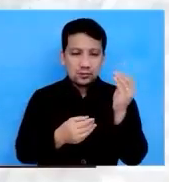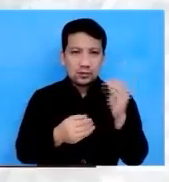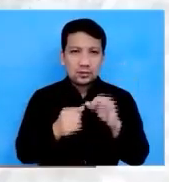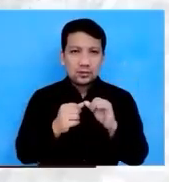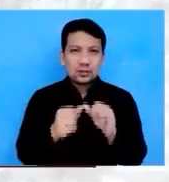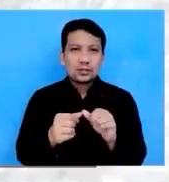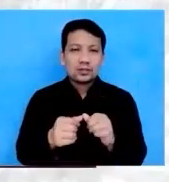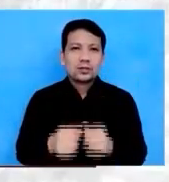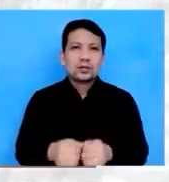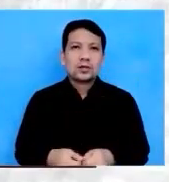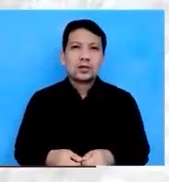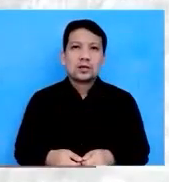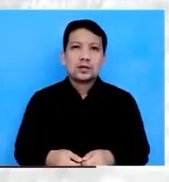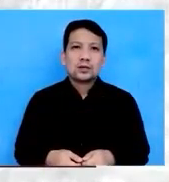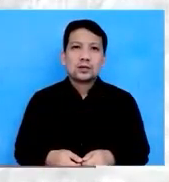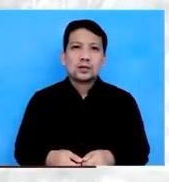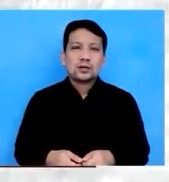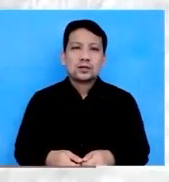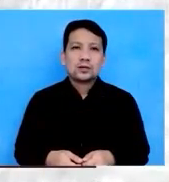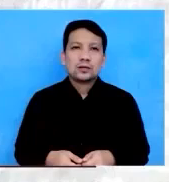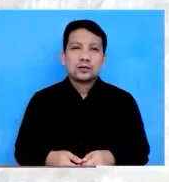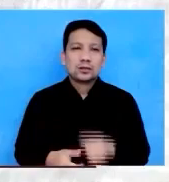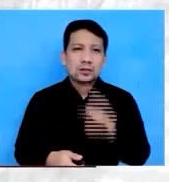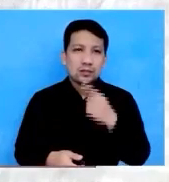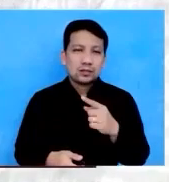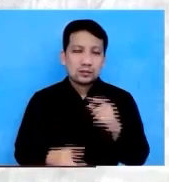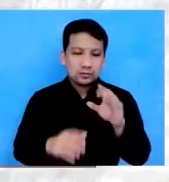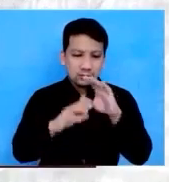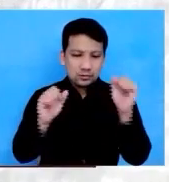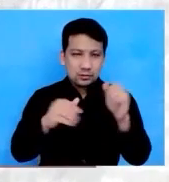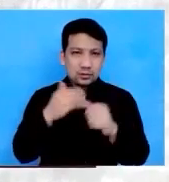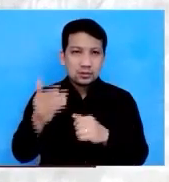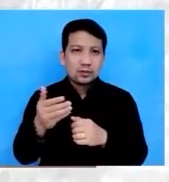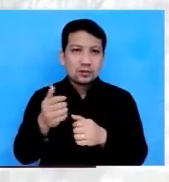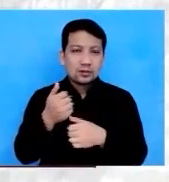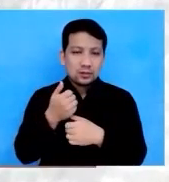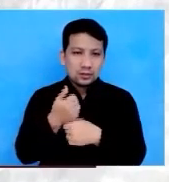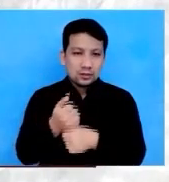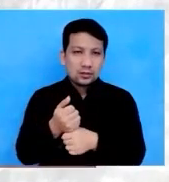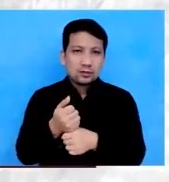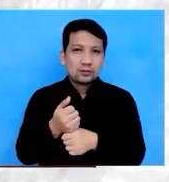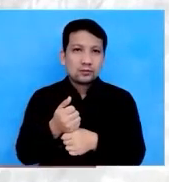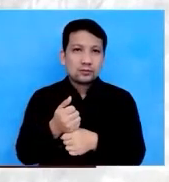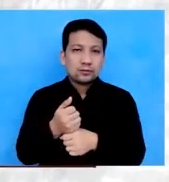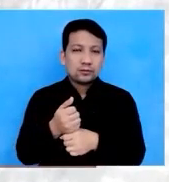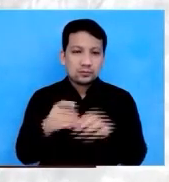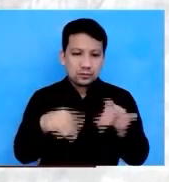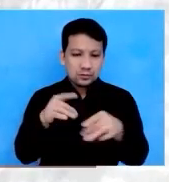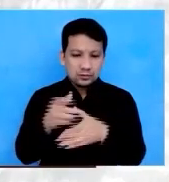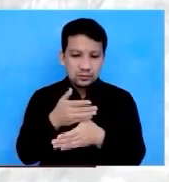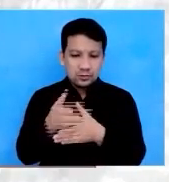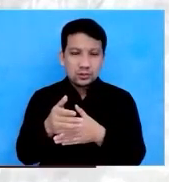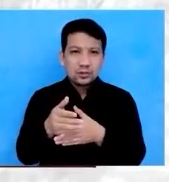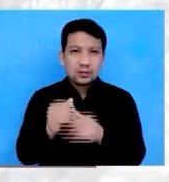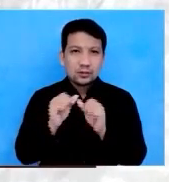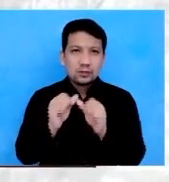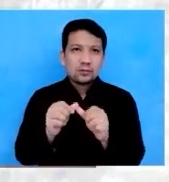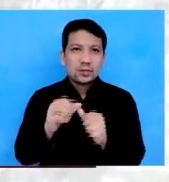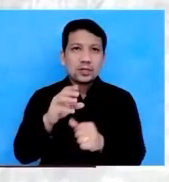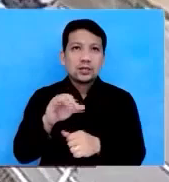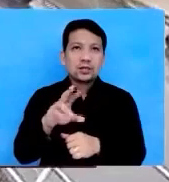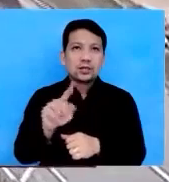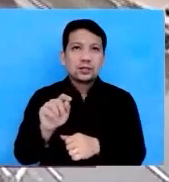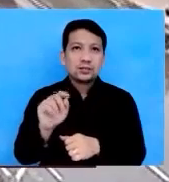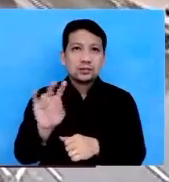Hindi lang kasi ang Marcos Jr. Administration at ang nagdaang Duterte Administration ang may kontribusyon sa pagpapatupad ng MRT